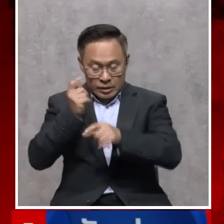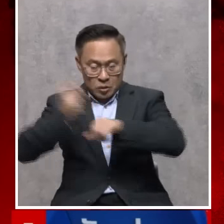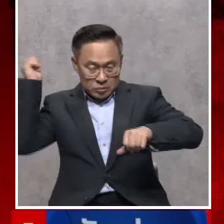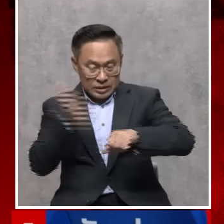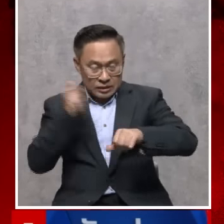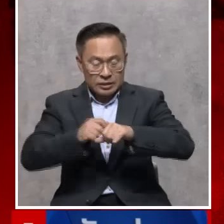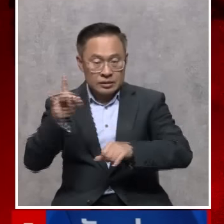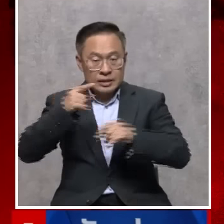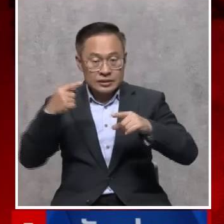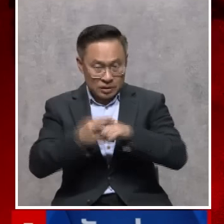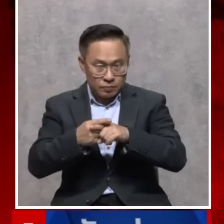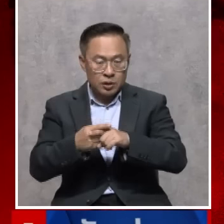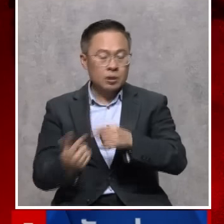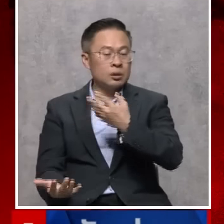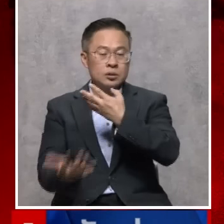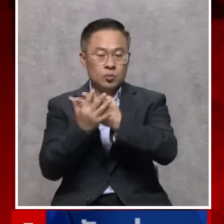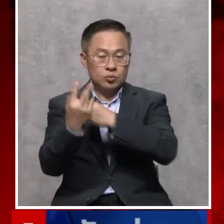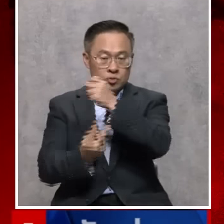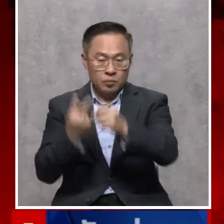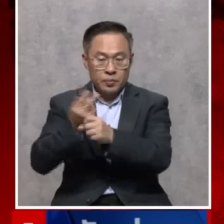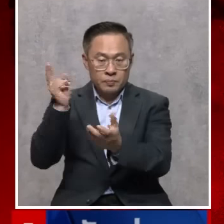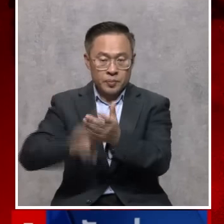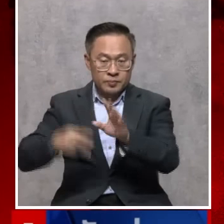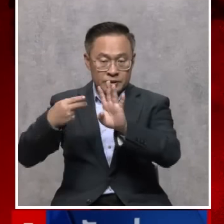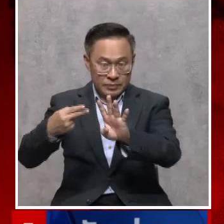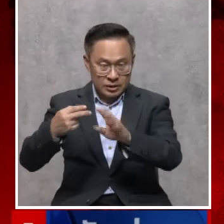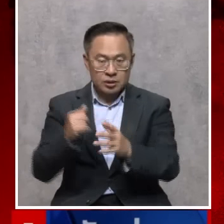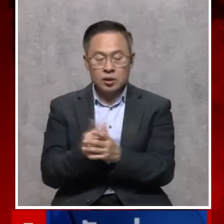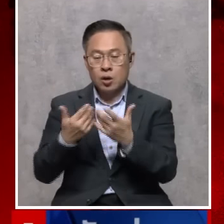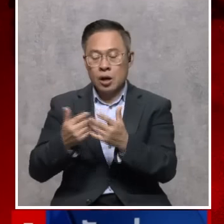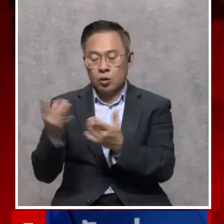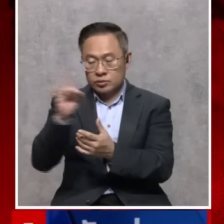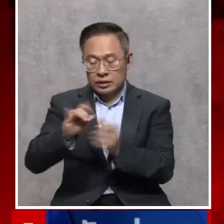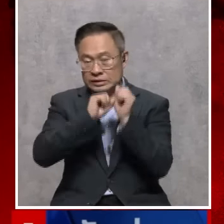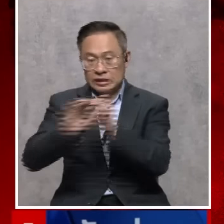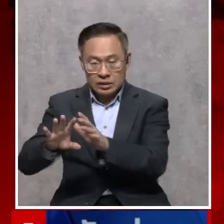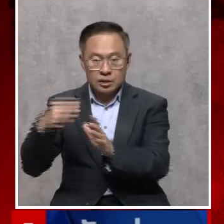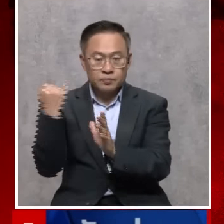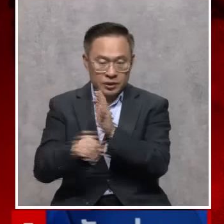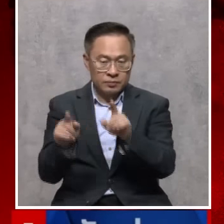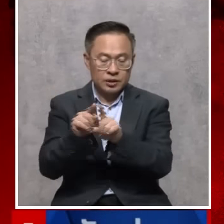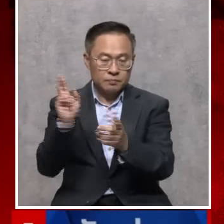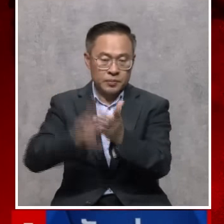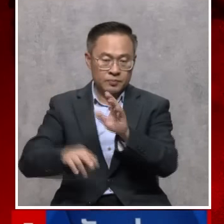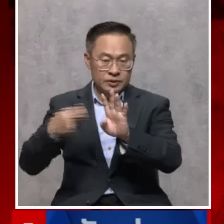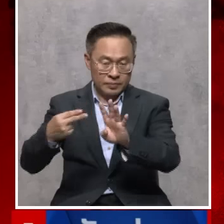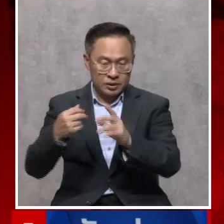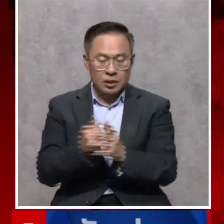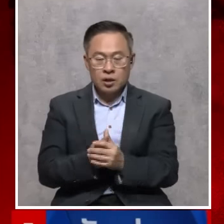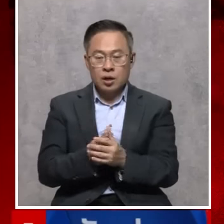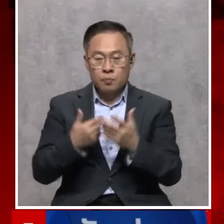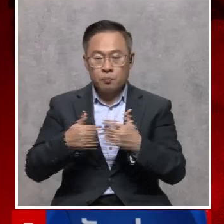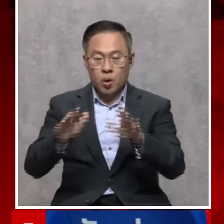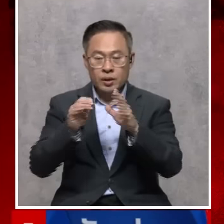ำทั้งปรับทอดทิ้งก็คือเลี้ยงดูไม่เหมาะสมตามสภาพของสัตว์ปรับไม่เกิน 40,000 บาทปล่อยสัตว์ดูทำร้ายตามลำพังจ